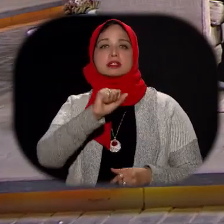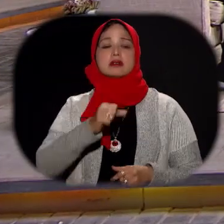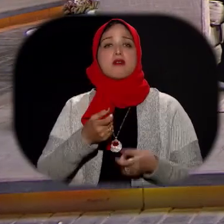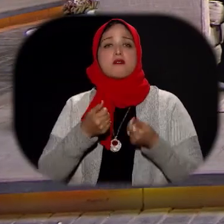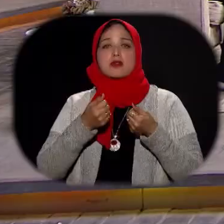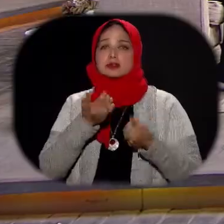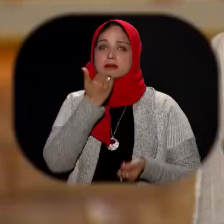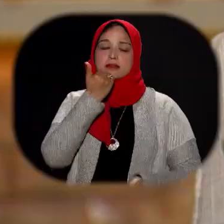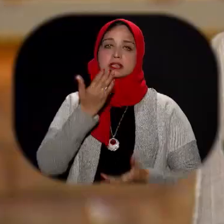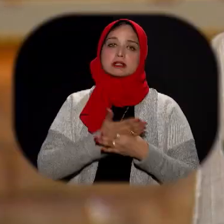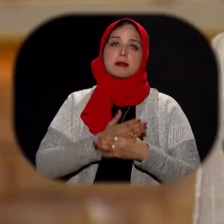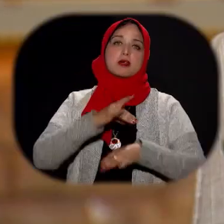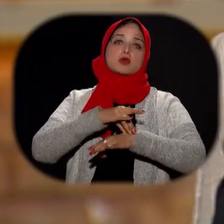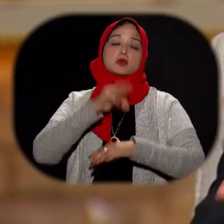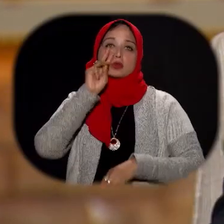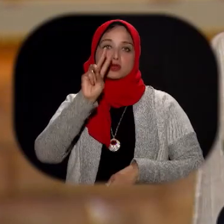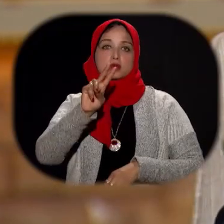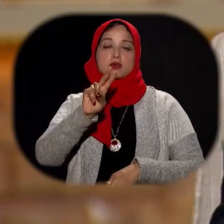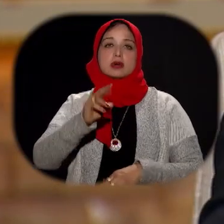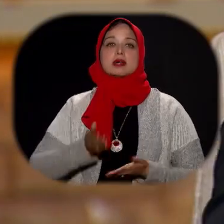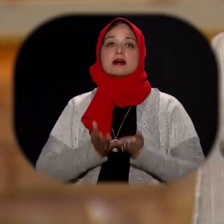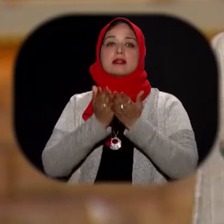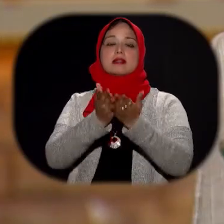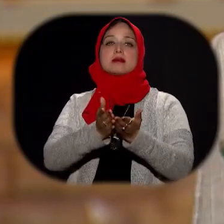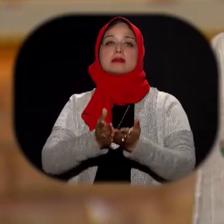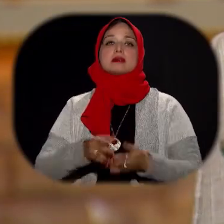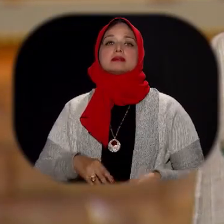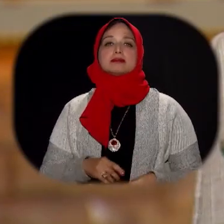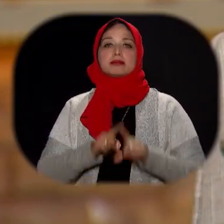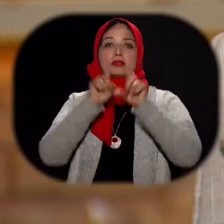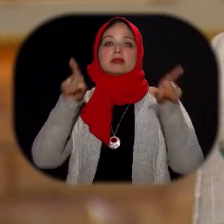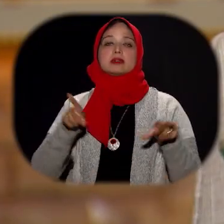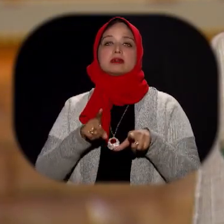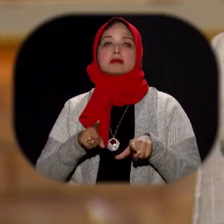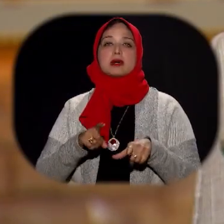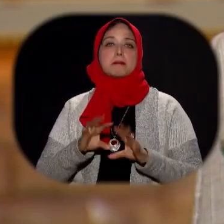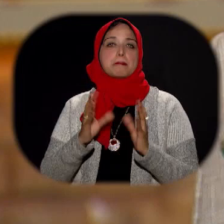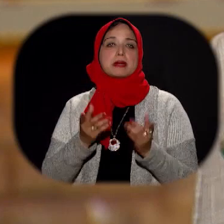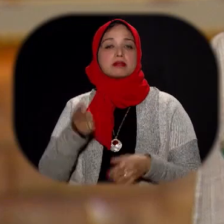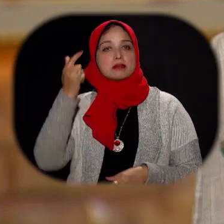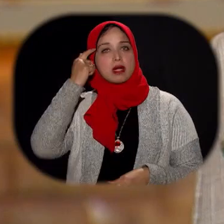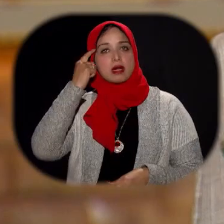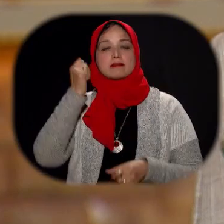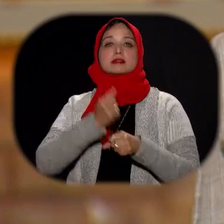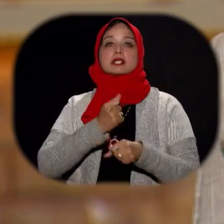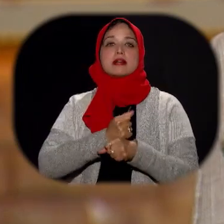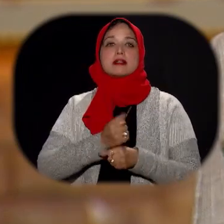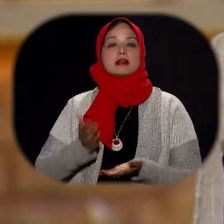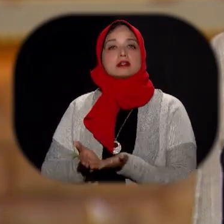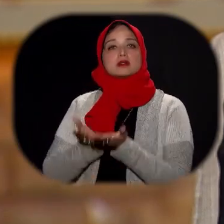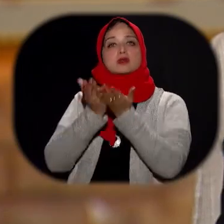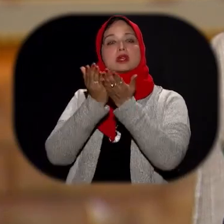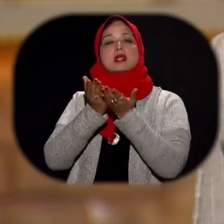ابننا الدكتور يشوفه معناش فلوس رحنا مقدمين في النقابه وطبعا اللي هيعرف يتصرف مين